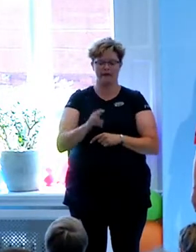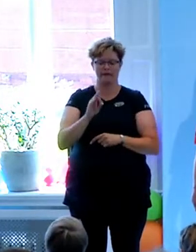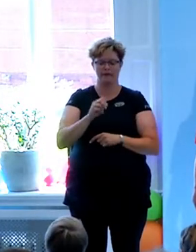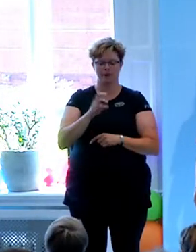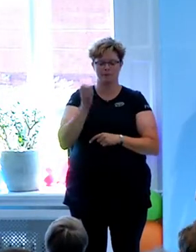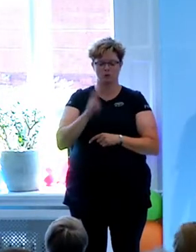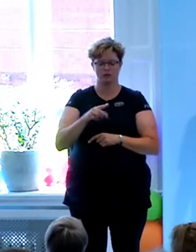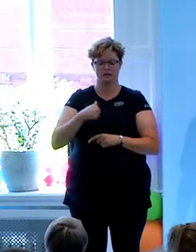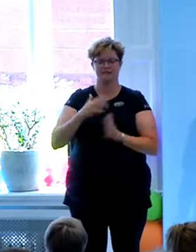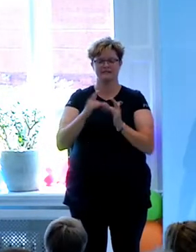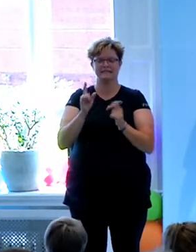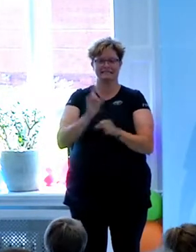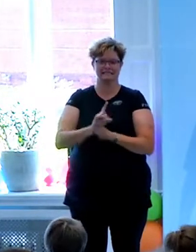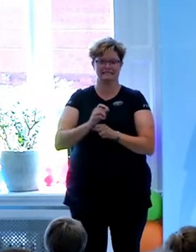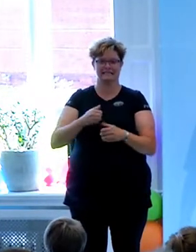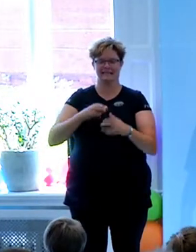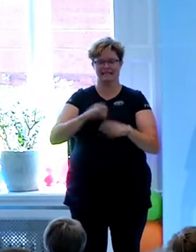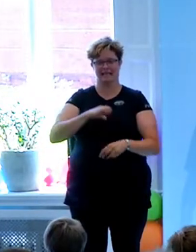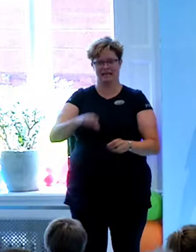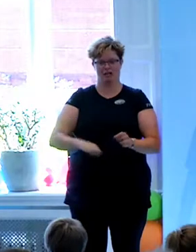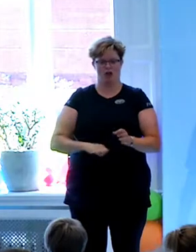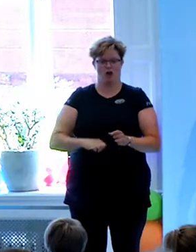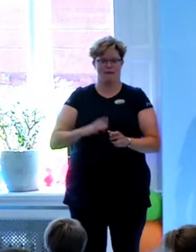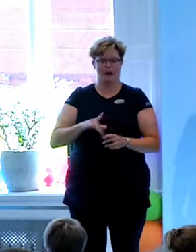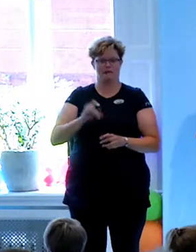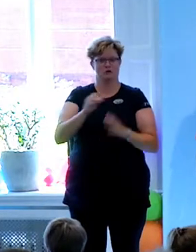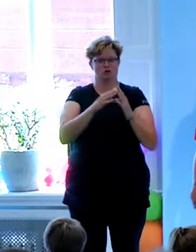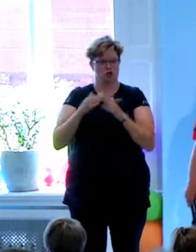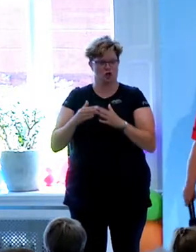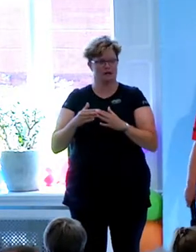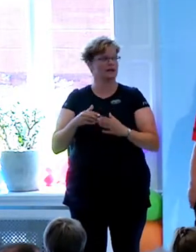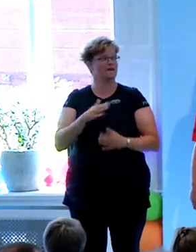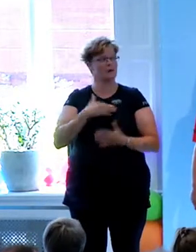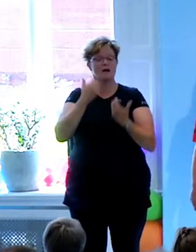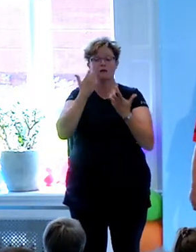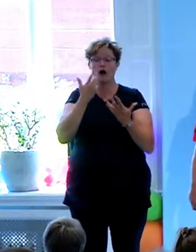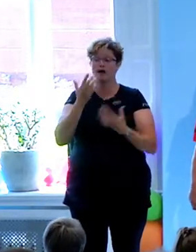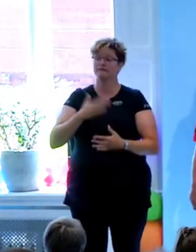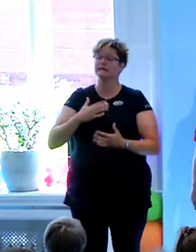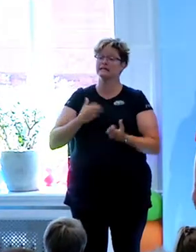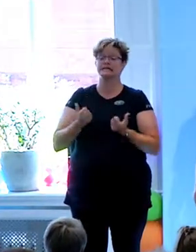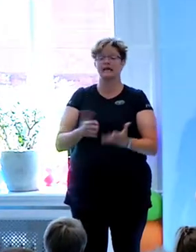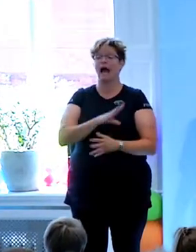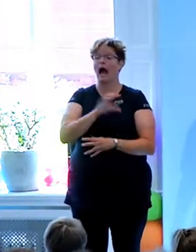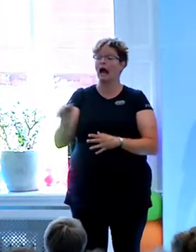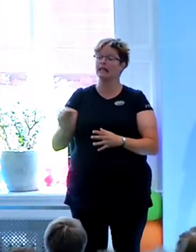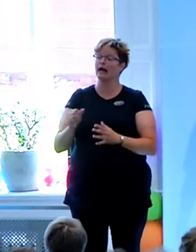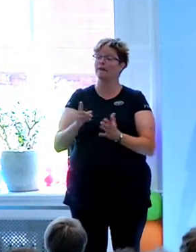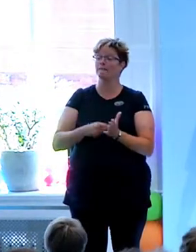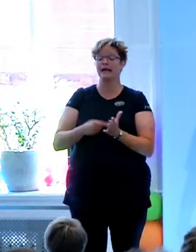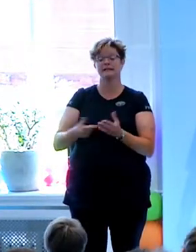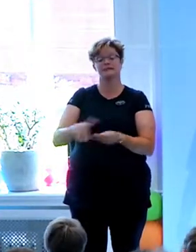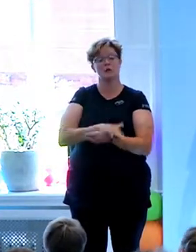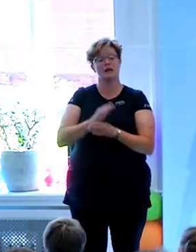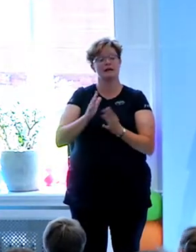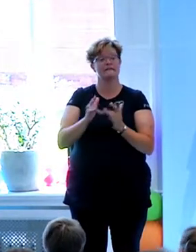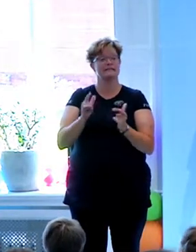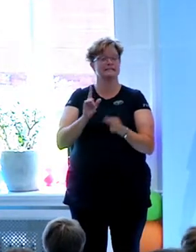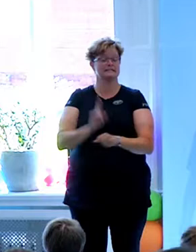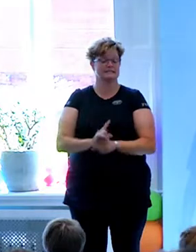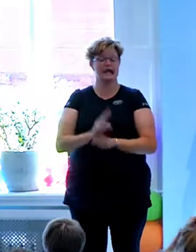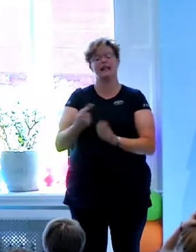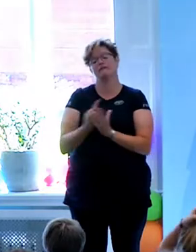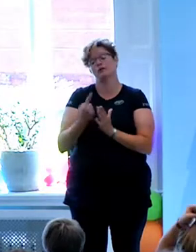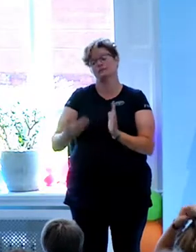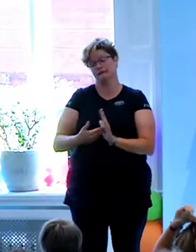och är fritidsdirektör i Malmö stad. I vår vardag så jobbar vi för att ge alla en meningsfull fritid. Eller åtminstone förutsättningar till meningsfull